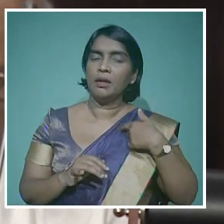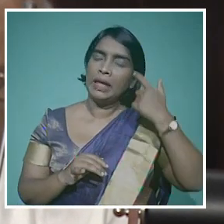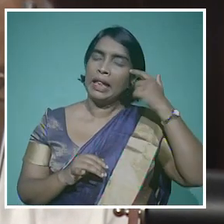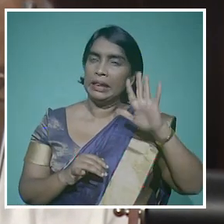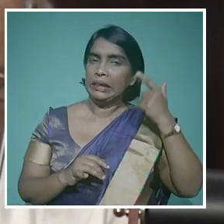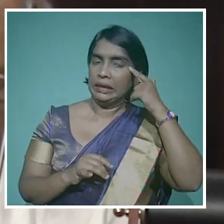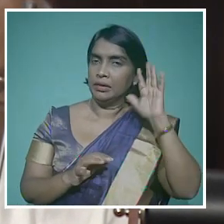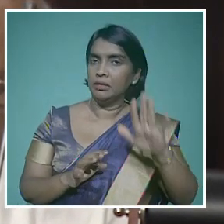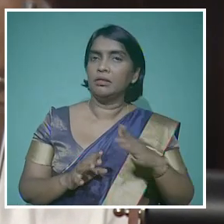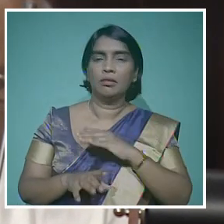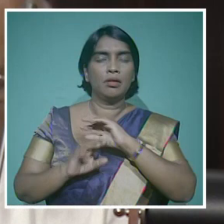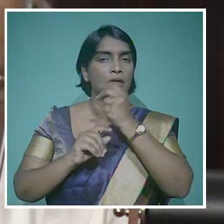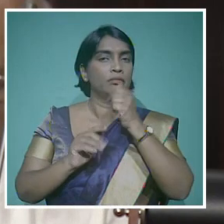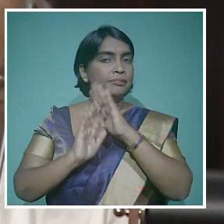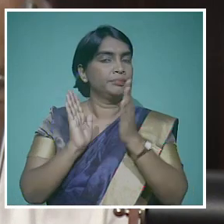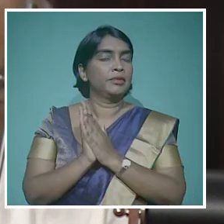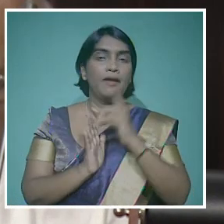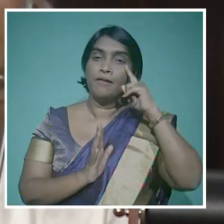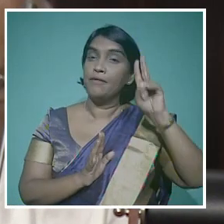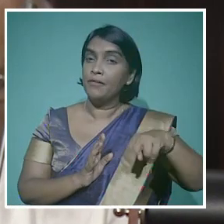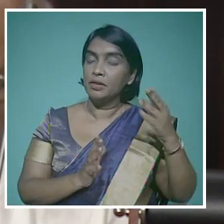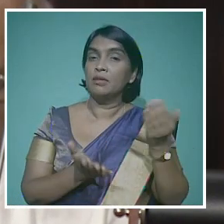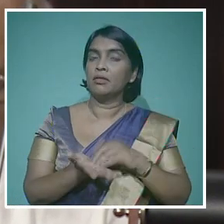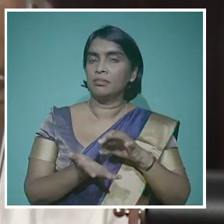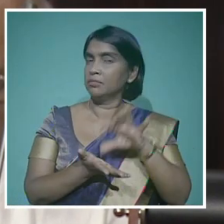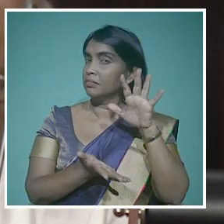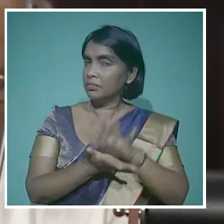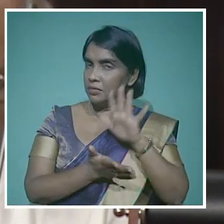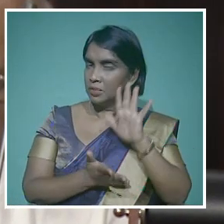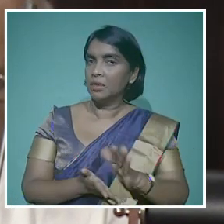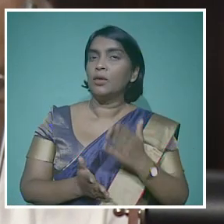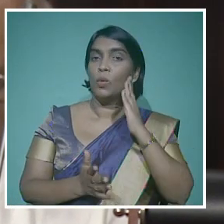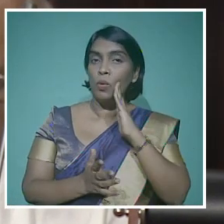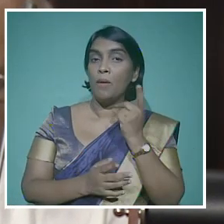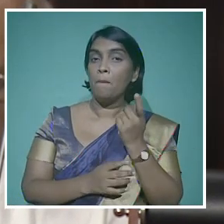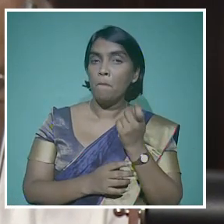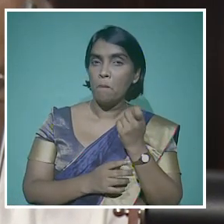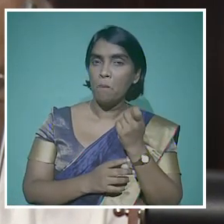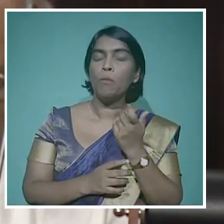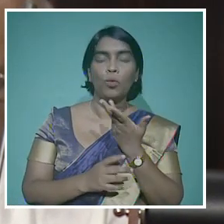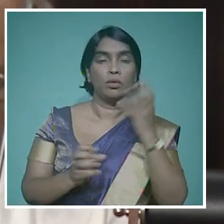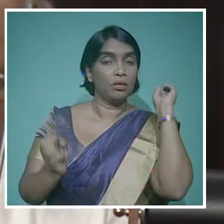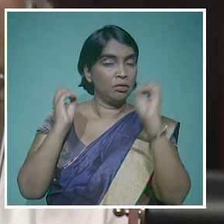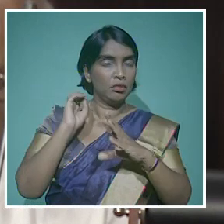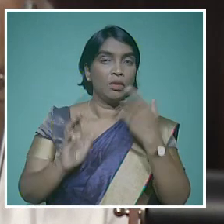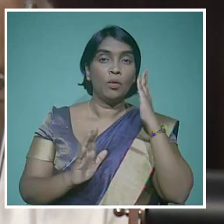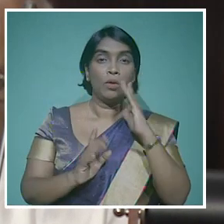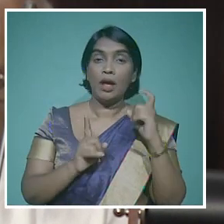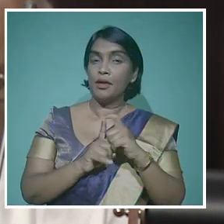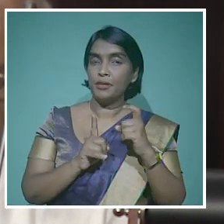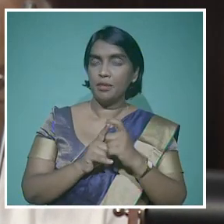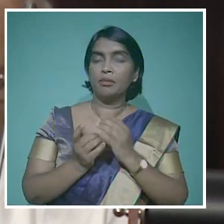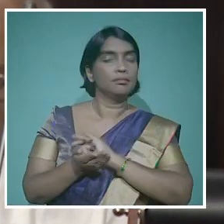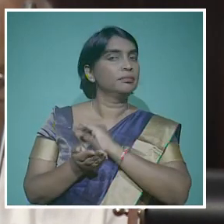හිතනවා. සර්වාර්ථික විශ්වාසය යළි ස්ථාපිත වූ පසු විදේශ මුදල් ප්‍රවාහන හරහා විදේශ විනිමය